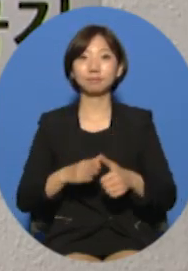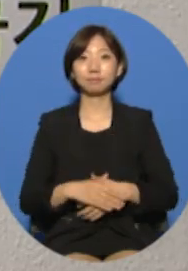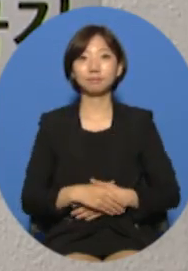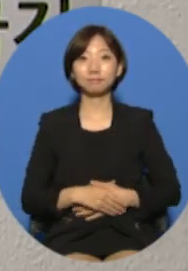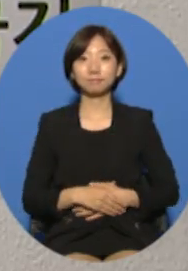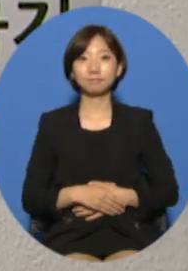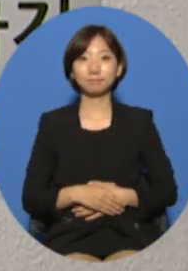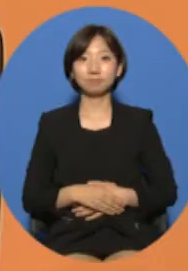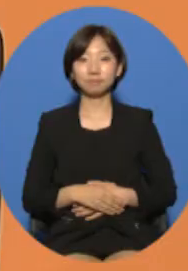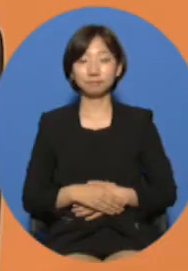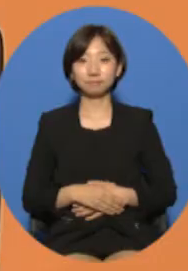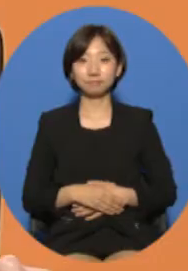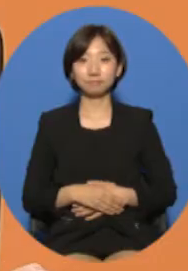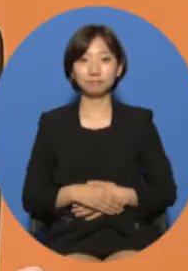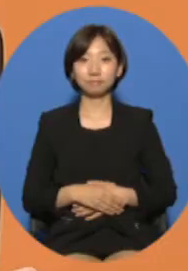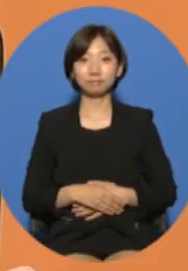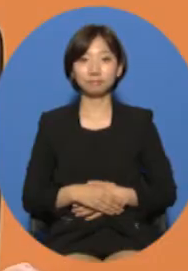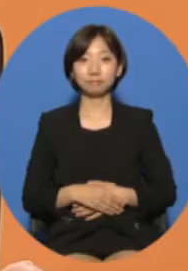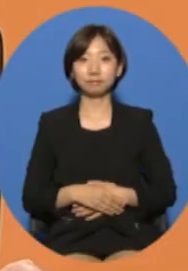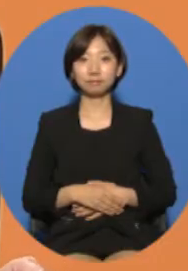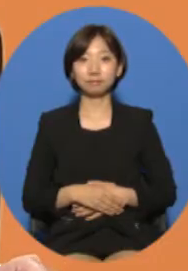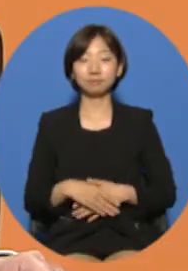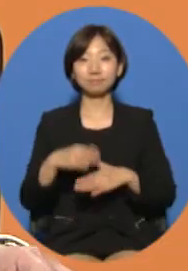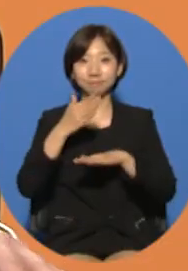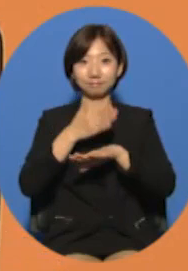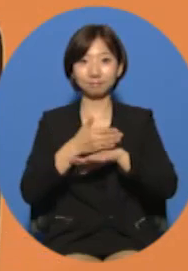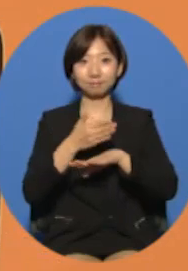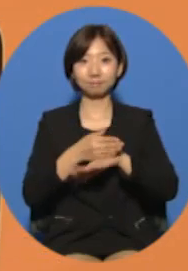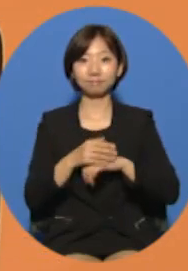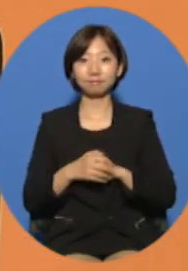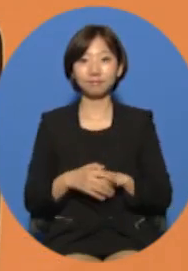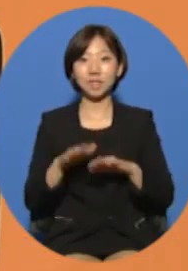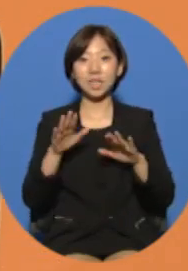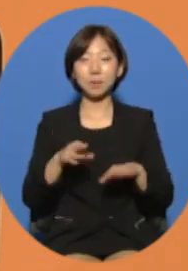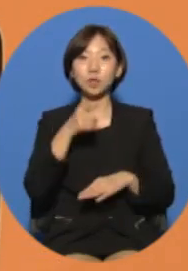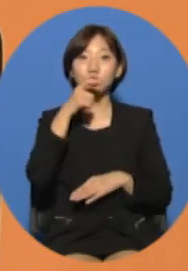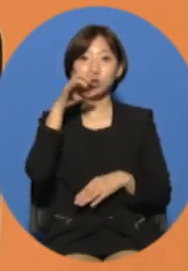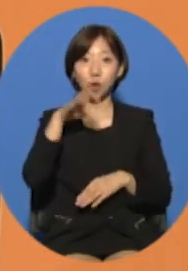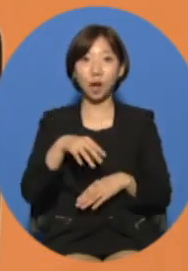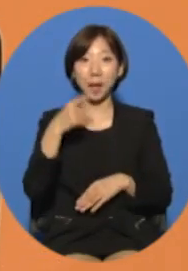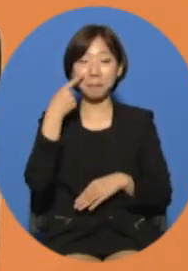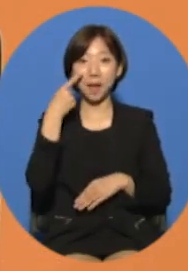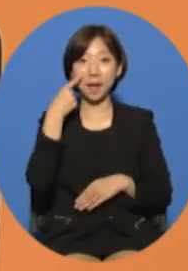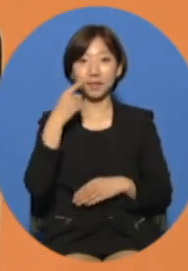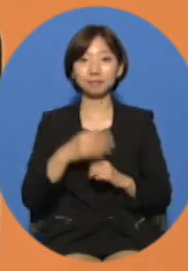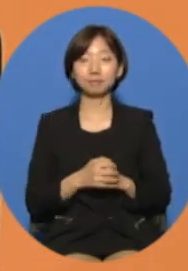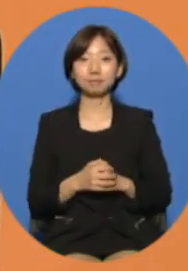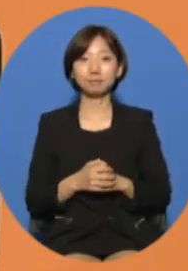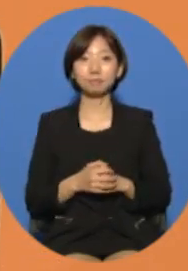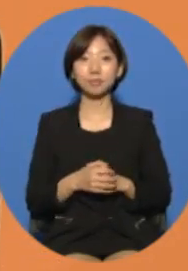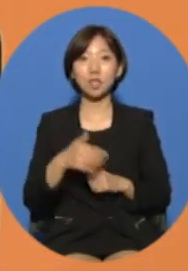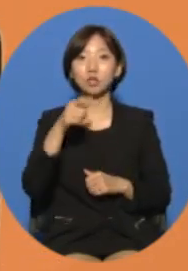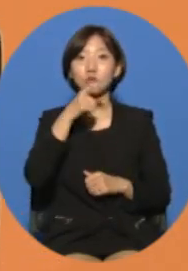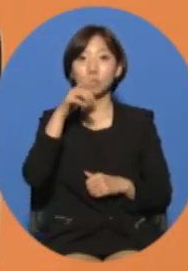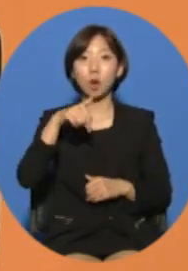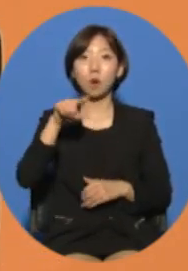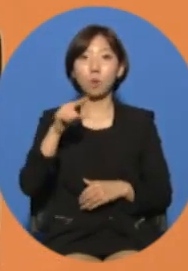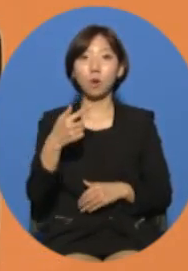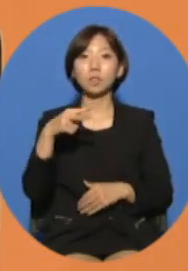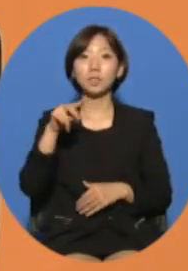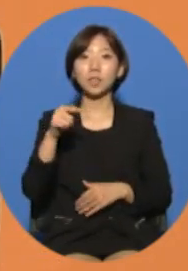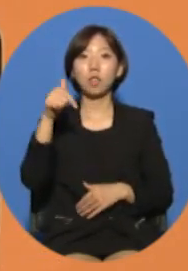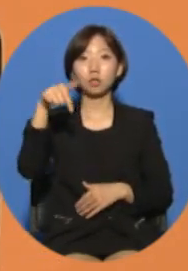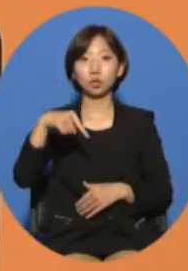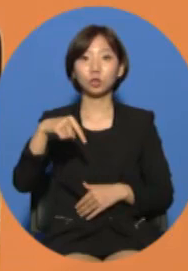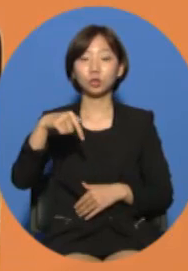정가영이었습니다. 현장 소식 감사합니다. 자, 이번에는 수원으로 한번 가보겠습니다. 경기 수원시 권선구